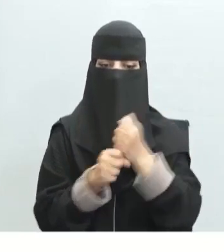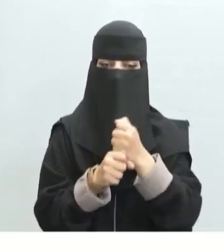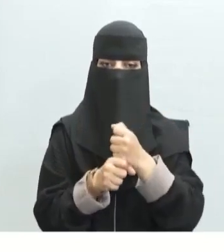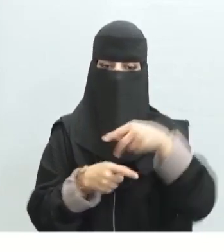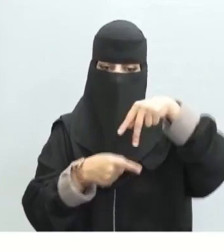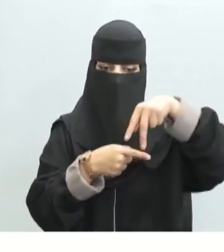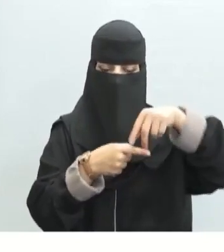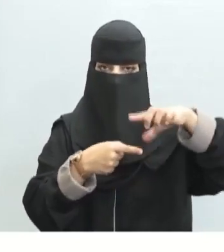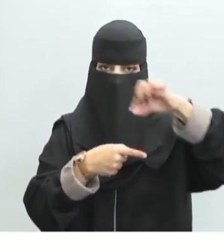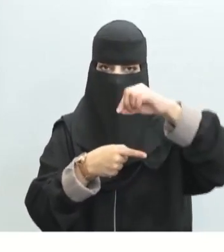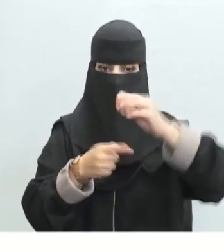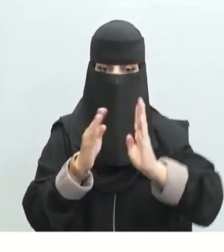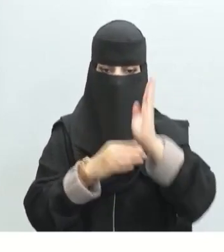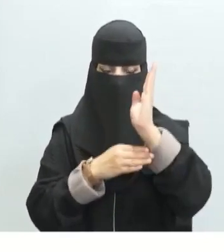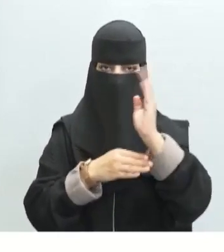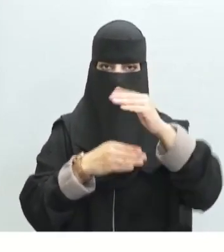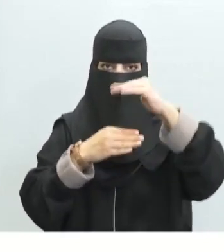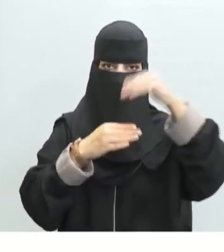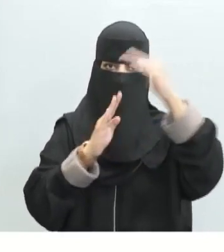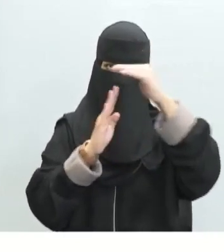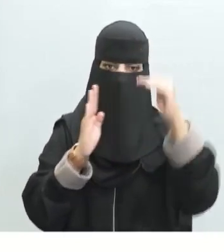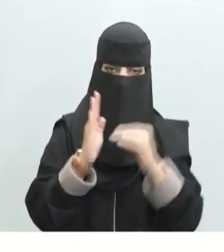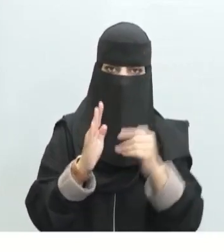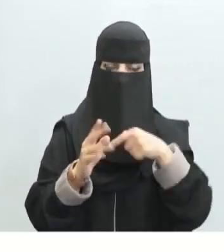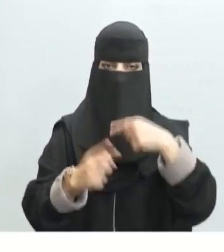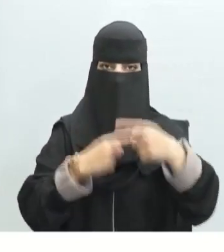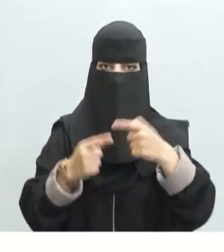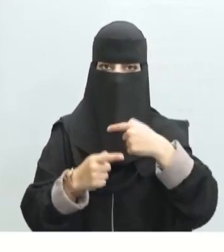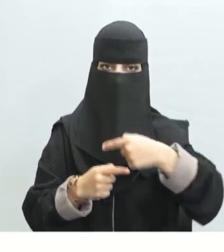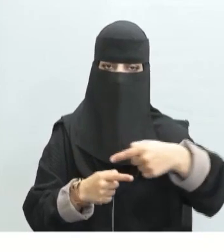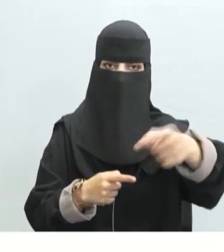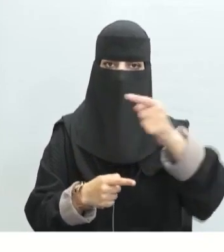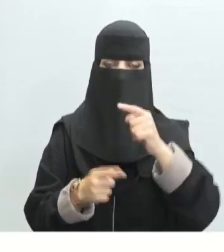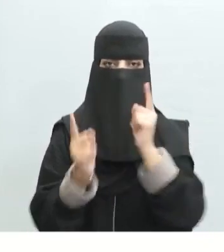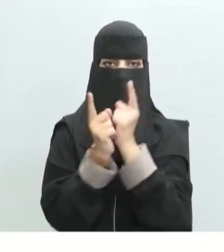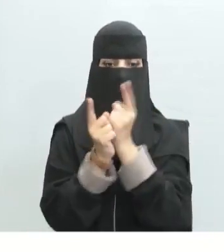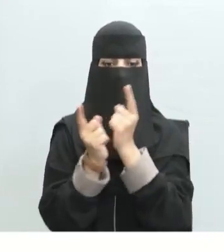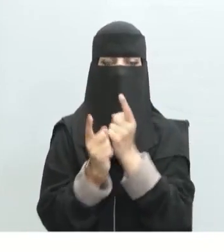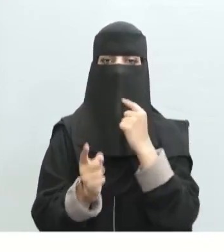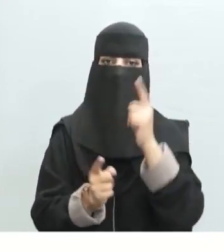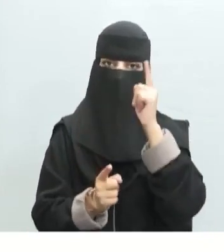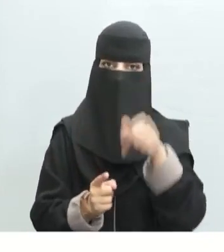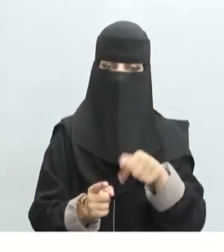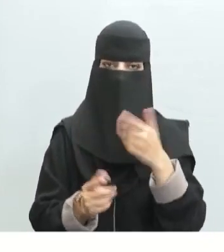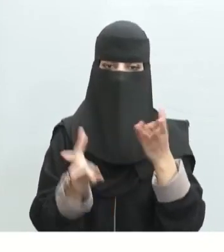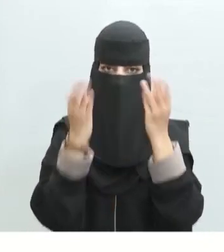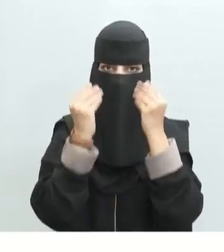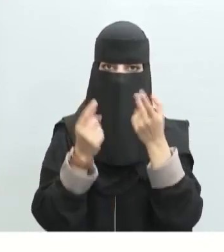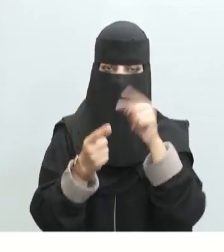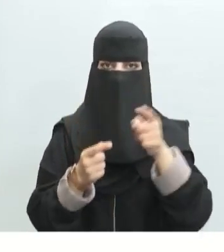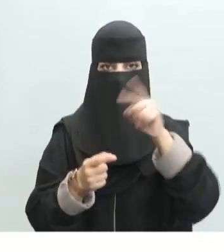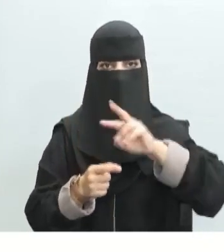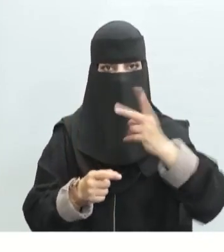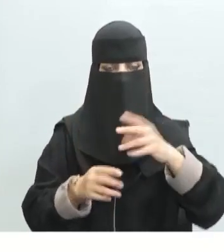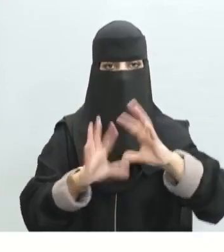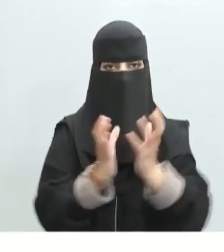زوايا الارتفاع والانخفاض سيستمر معنا هذا الدرس على مدى اربع لقاءات باذنه تعالى نتعلم في كل يوم يعني